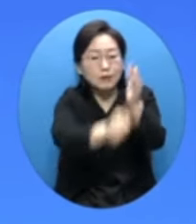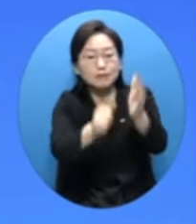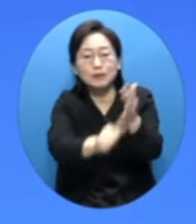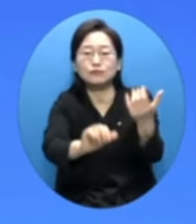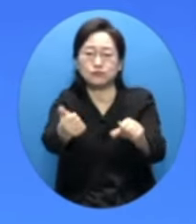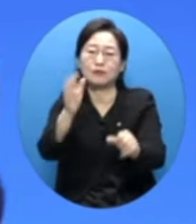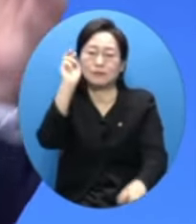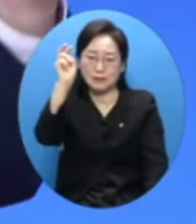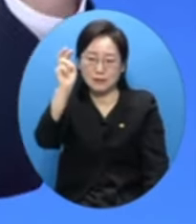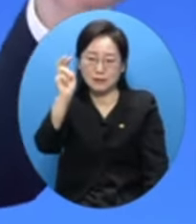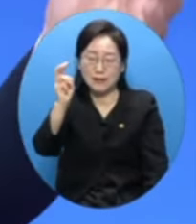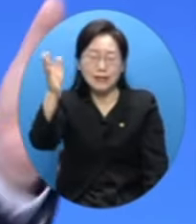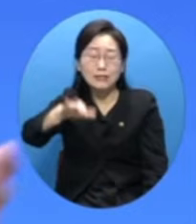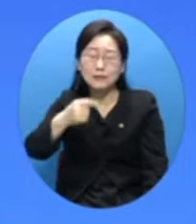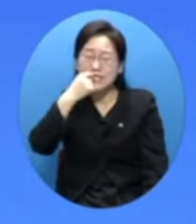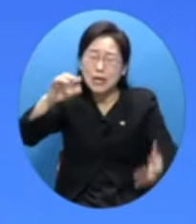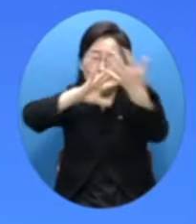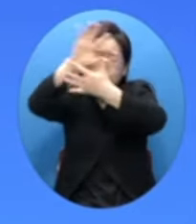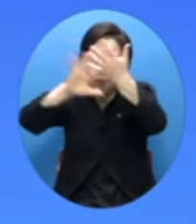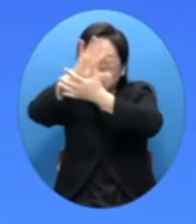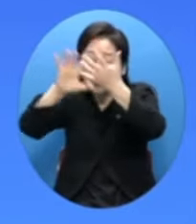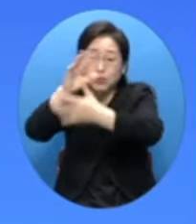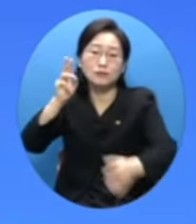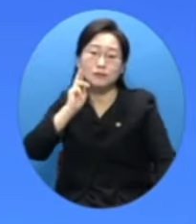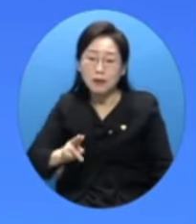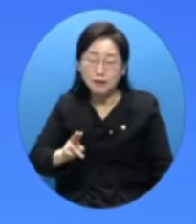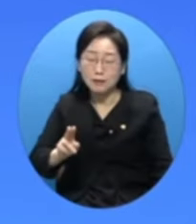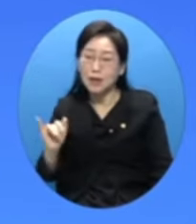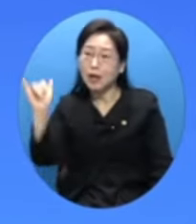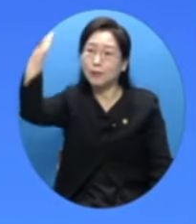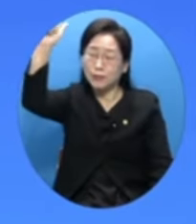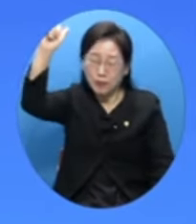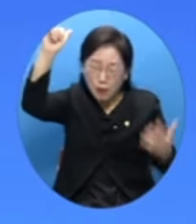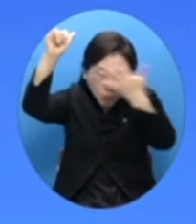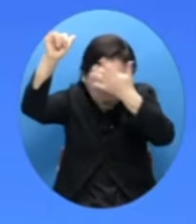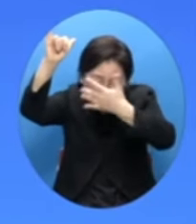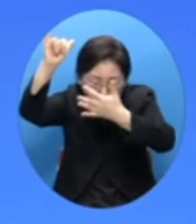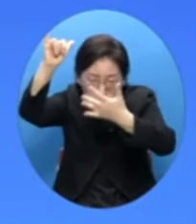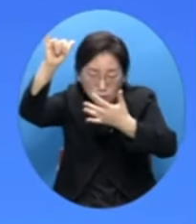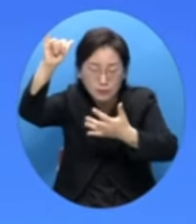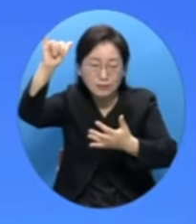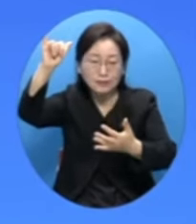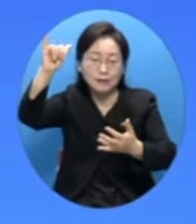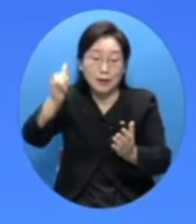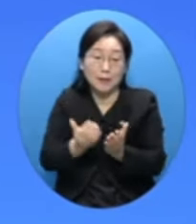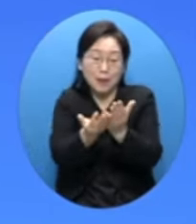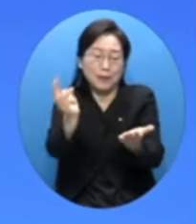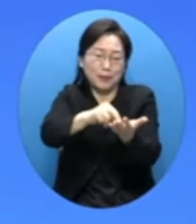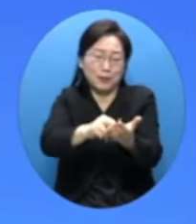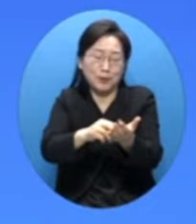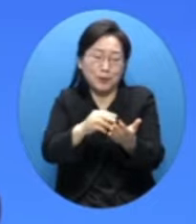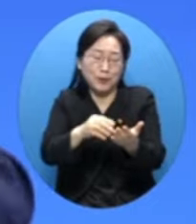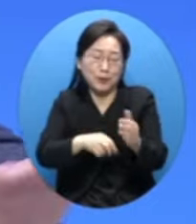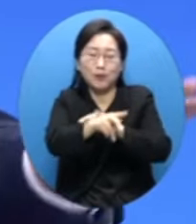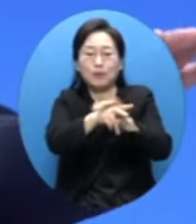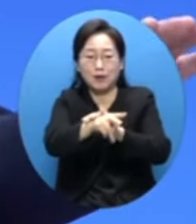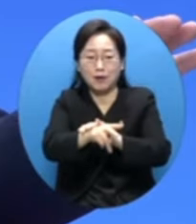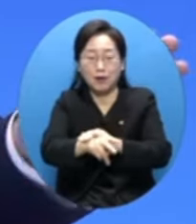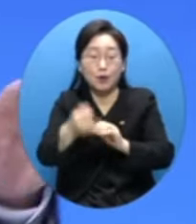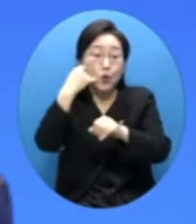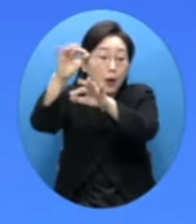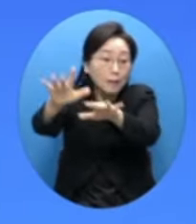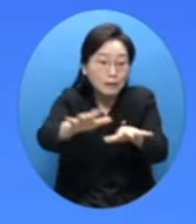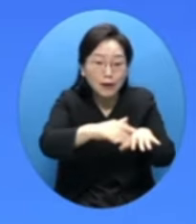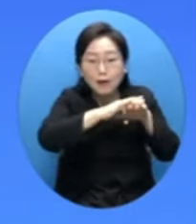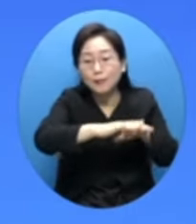터인데 짙은 목구름이 껴서 비행기가 못 뜨게 만들어지고 전투기가 못 뜨게 만들어지고 또 바다는 편안하게